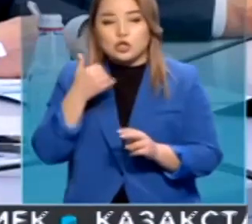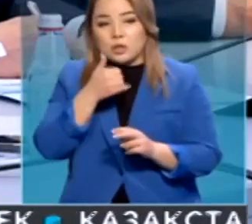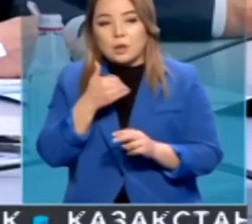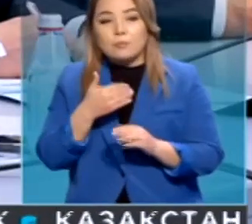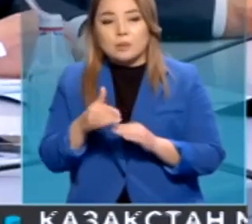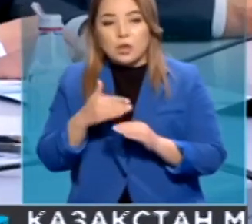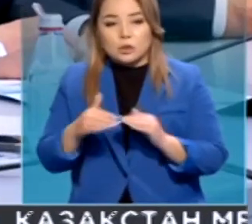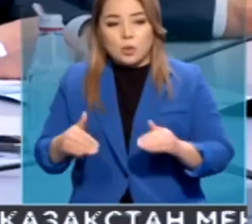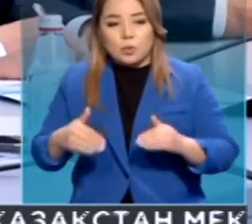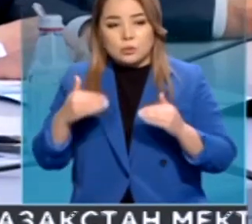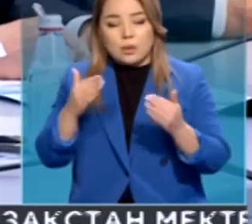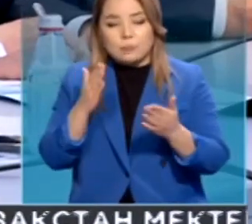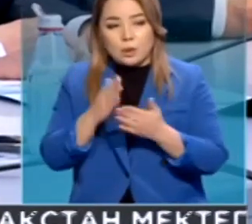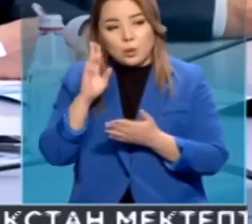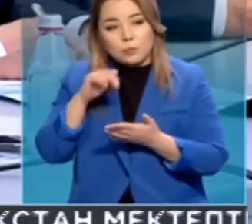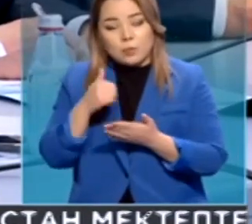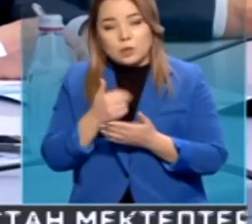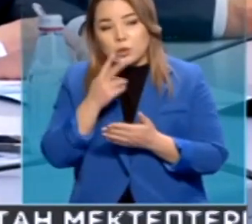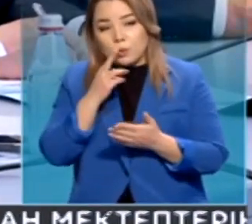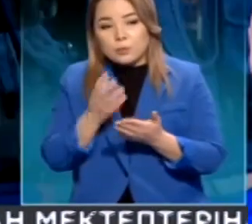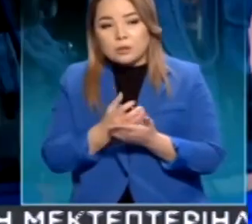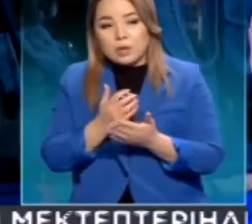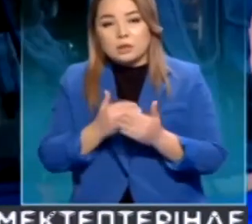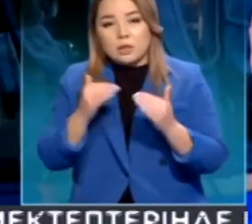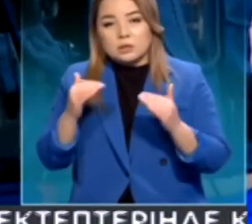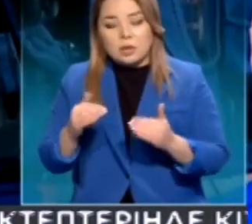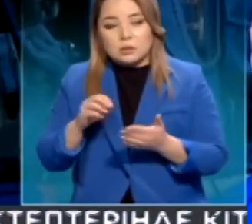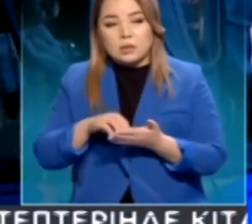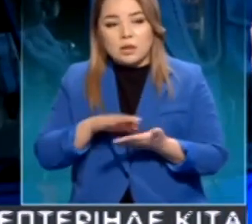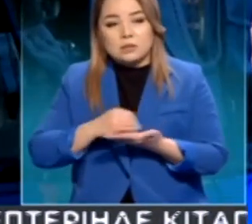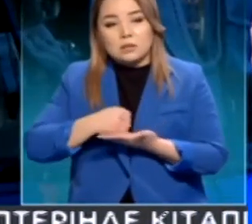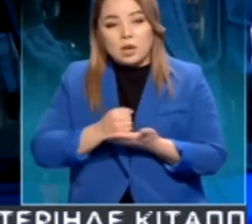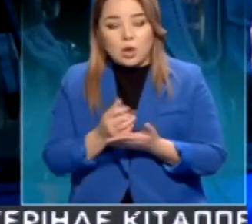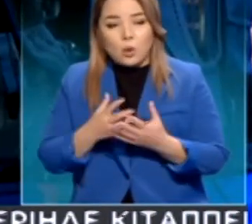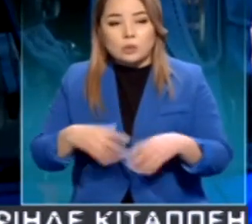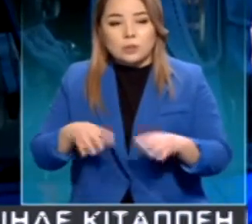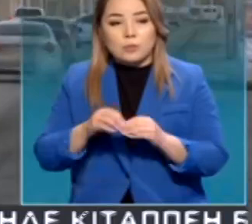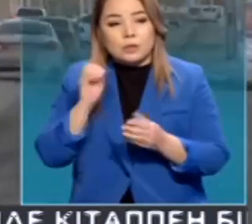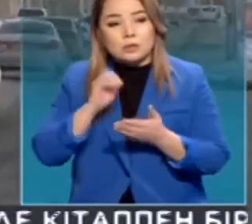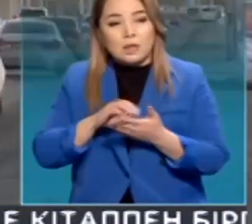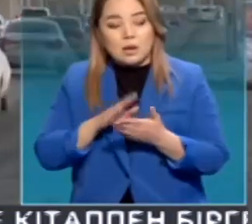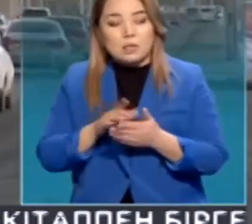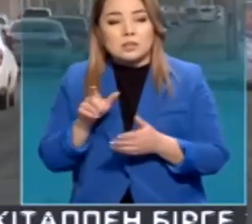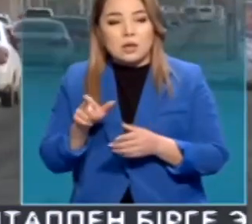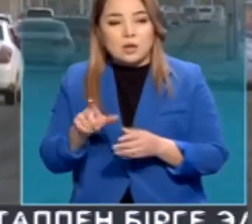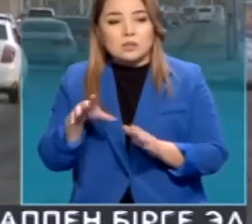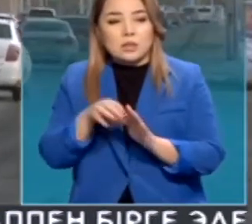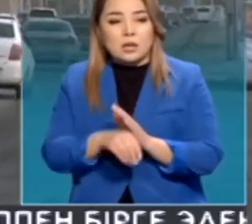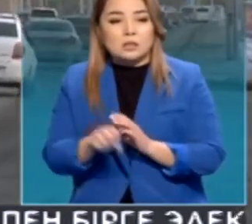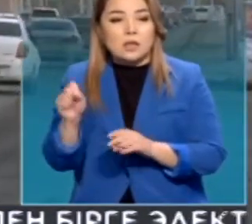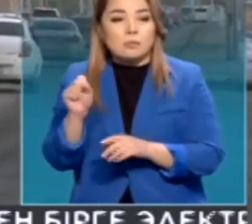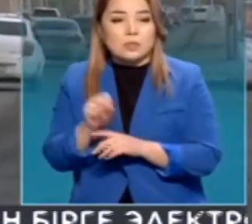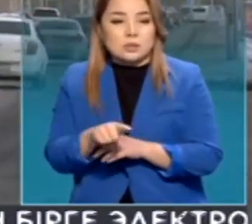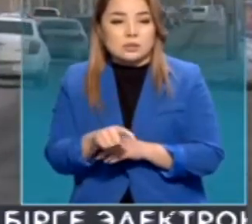біртіндеп өседі. Үкімет басшысы ең төменгі жалақы мөлшерін индексациялап, отбасының цифрлық картасын жетілдіруді